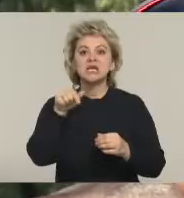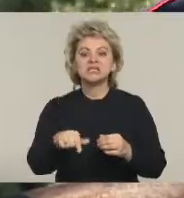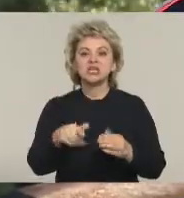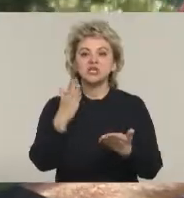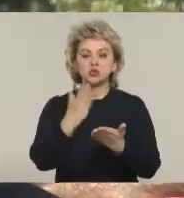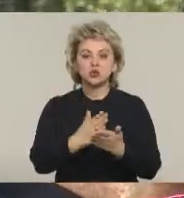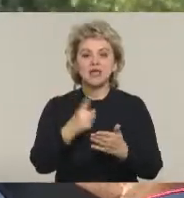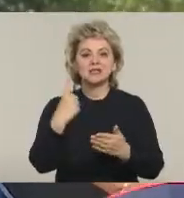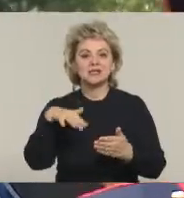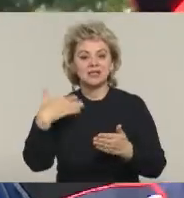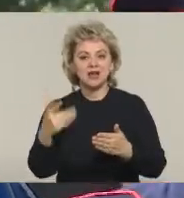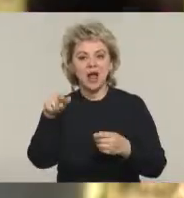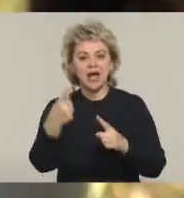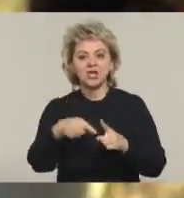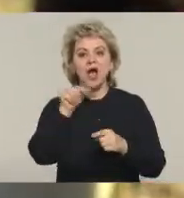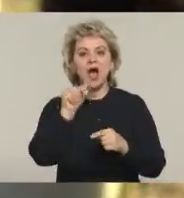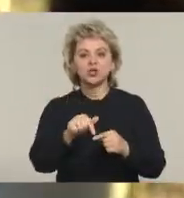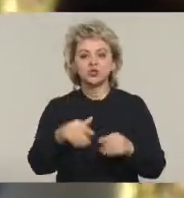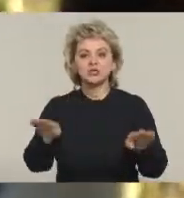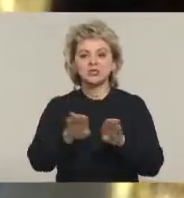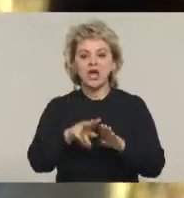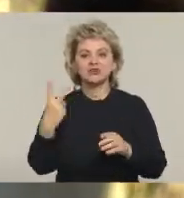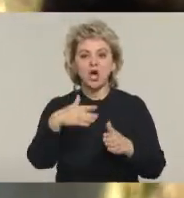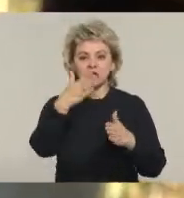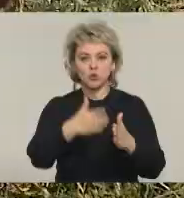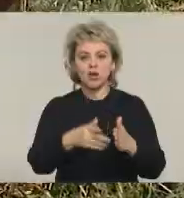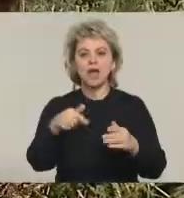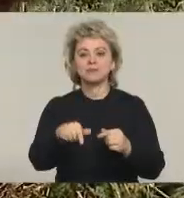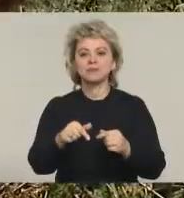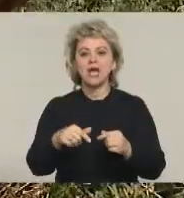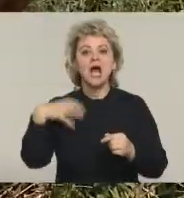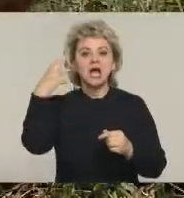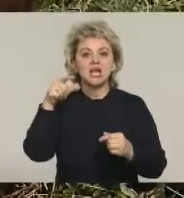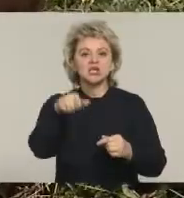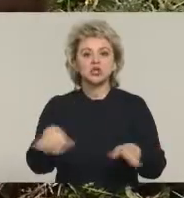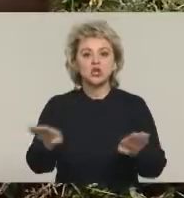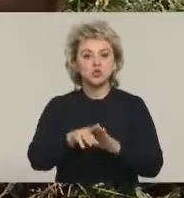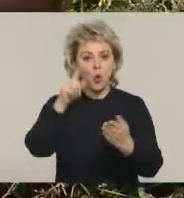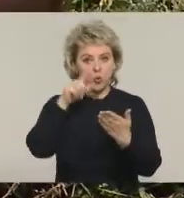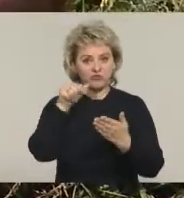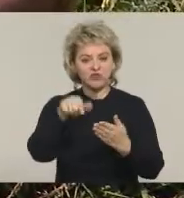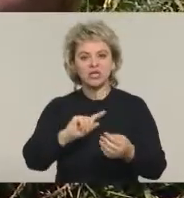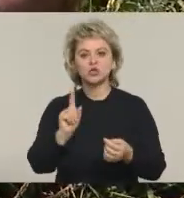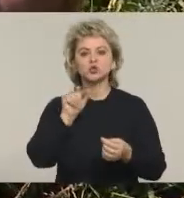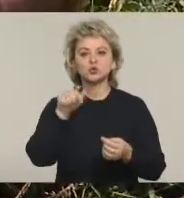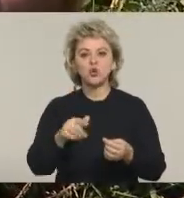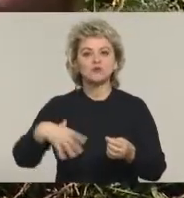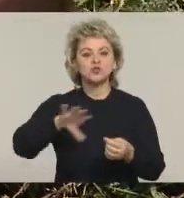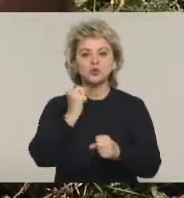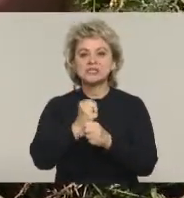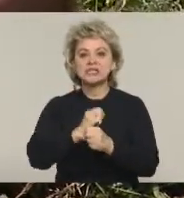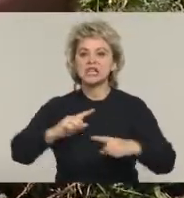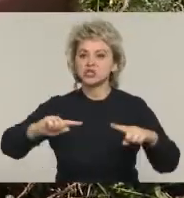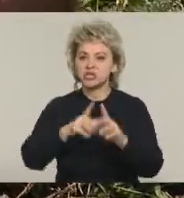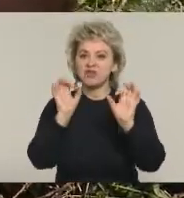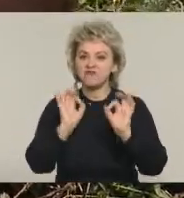держится одним краем на носке ноги, а вторым краем все. В руке. Вот. Казаки настолько уверены, что все сделают